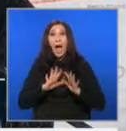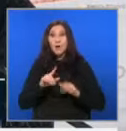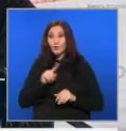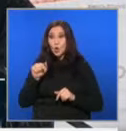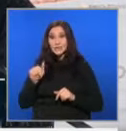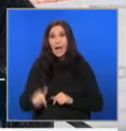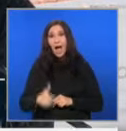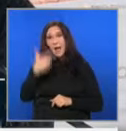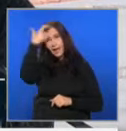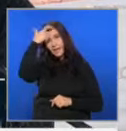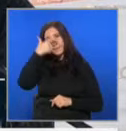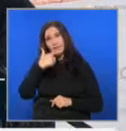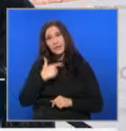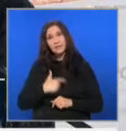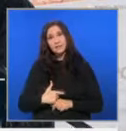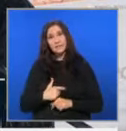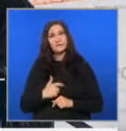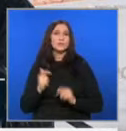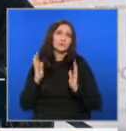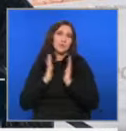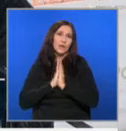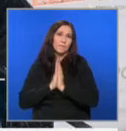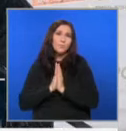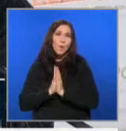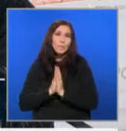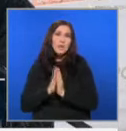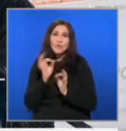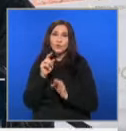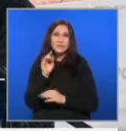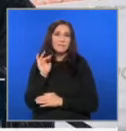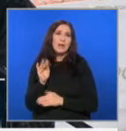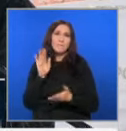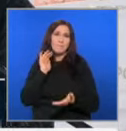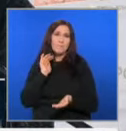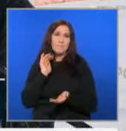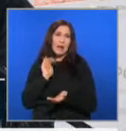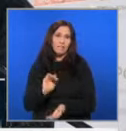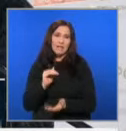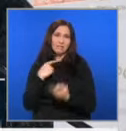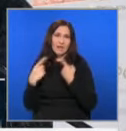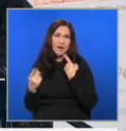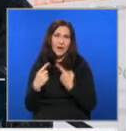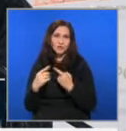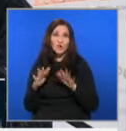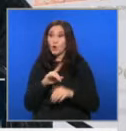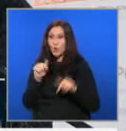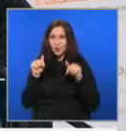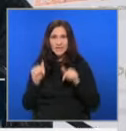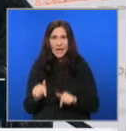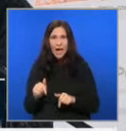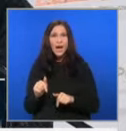досега идентитетските прашања никогаш не биле предмет на разговор, ако